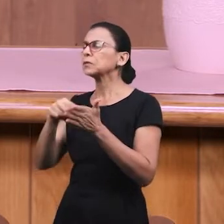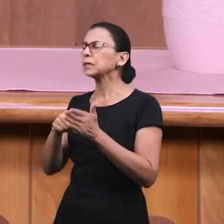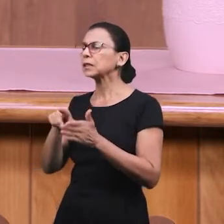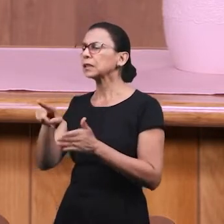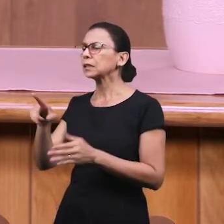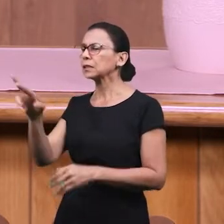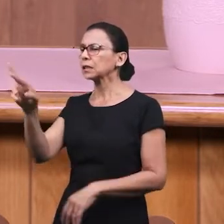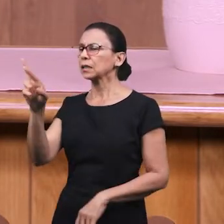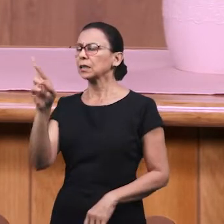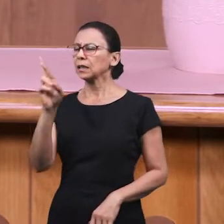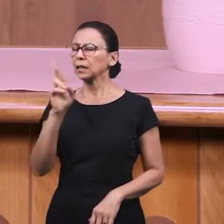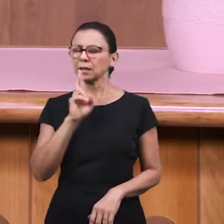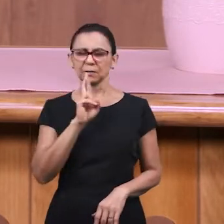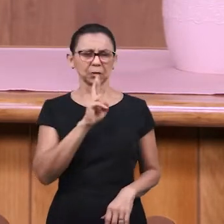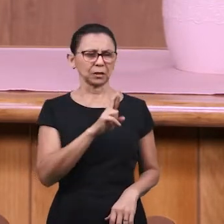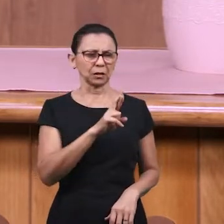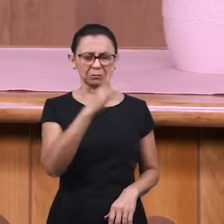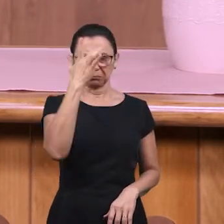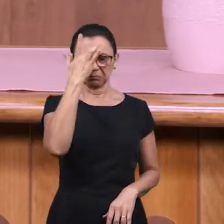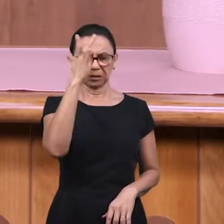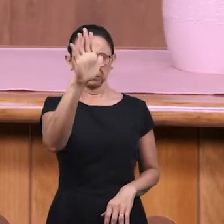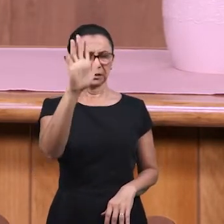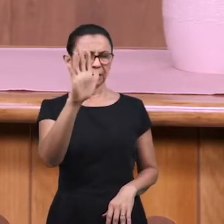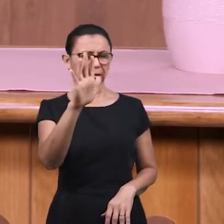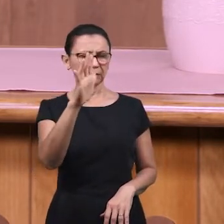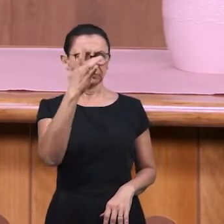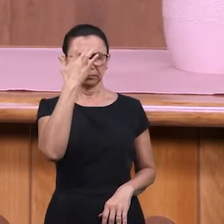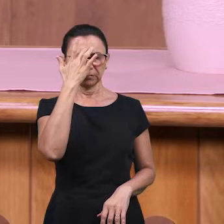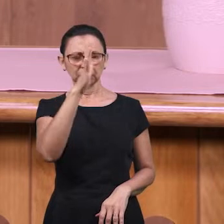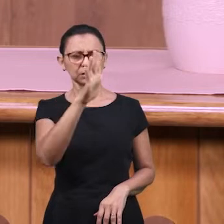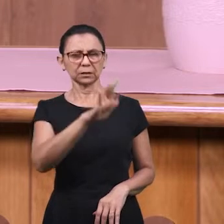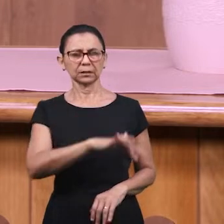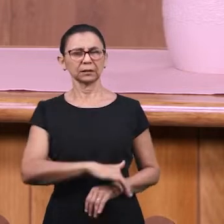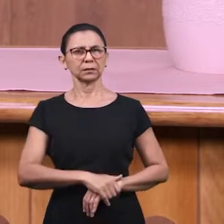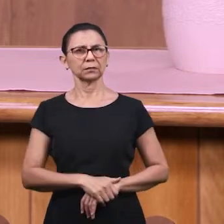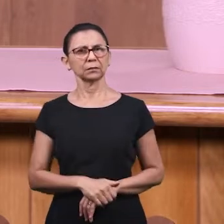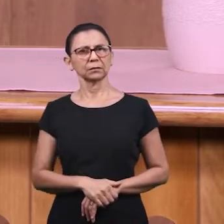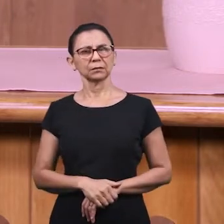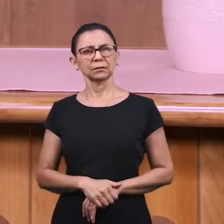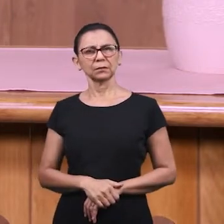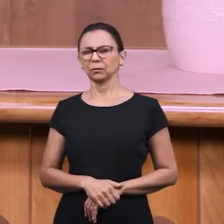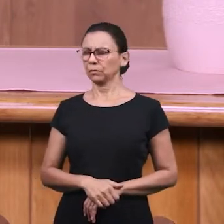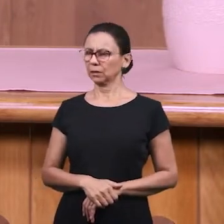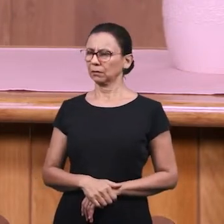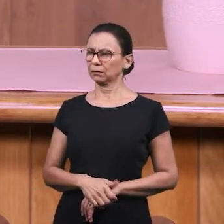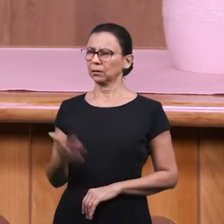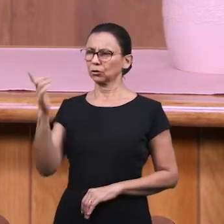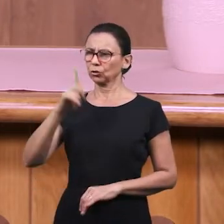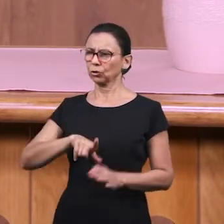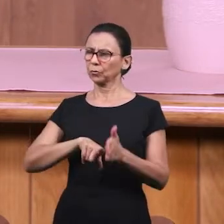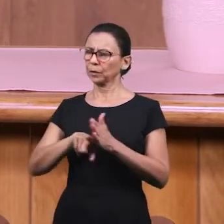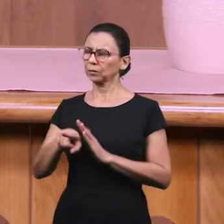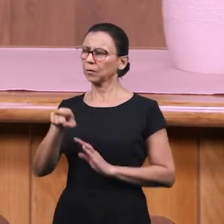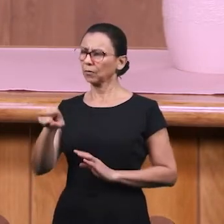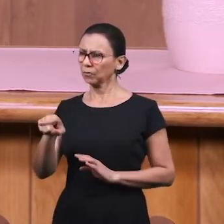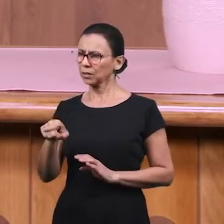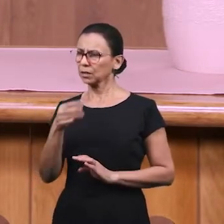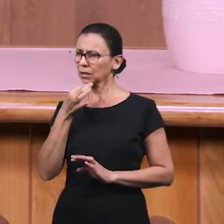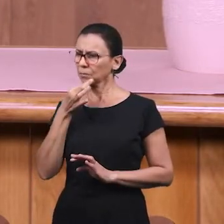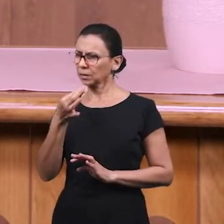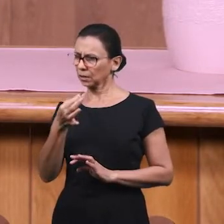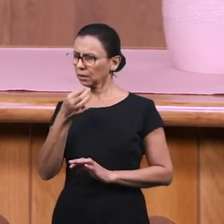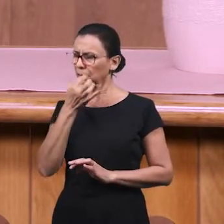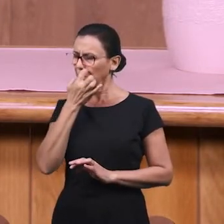знаю. Теолог говорит, я не знаю. И я тогда задал ему второй вопрос. Но ты не думаешь